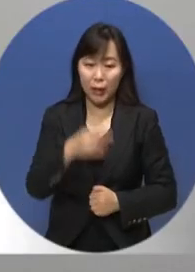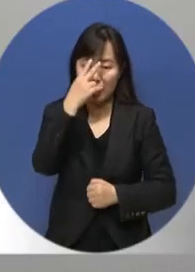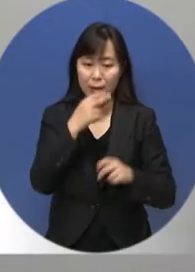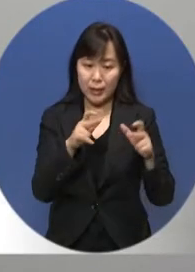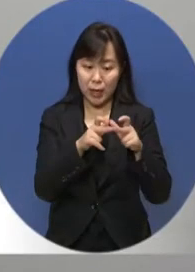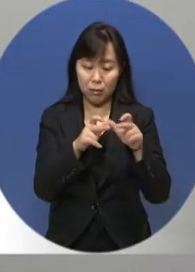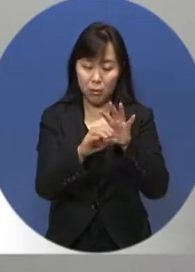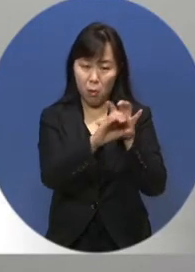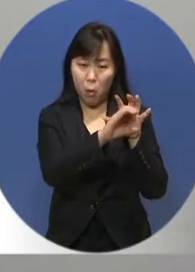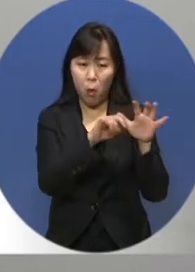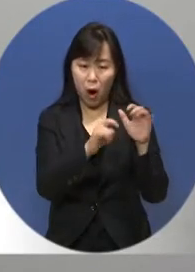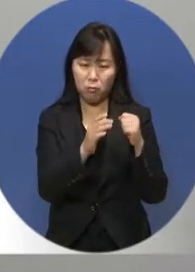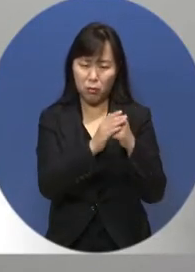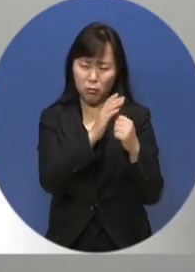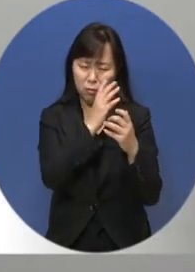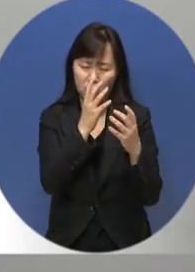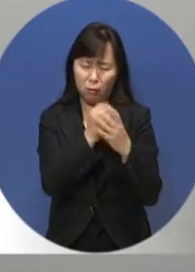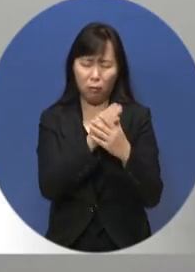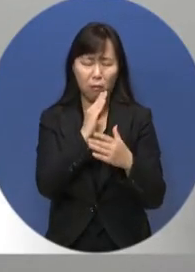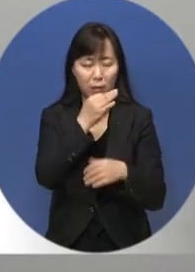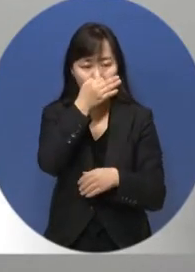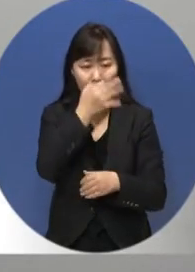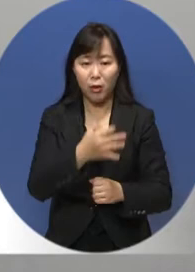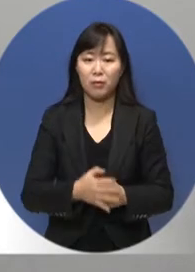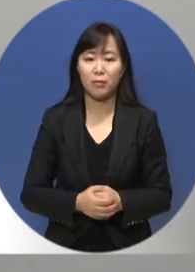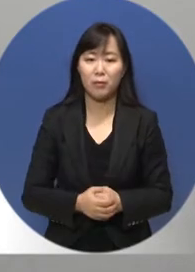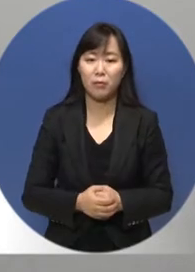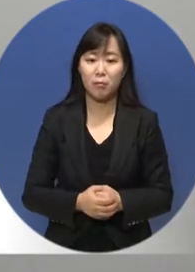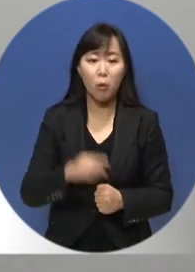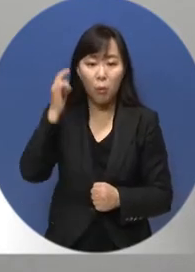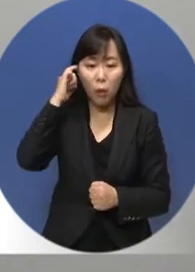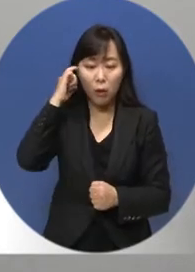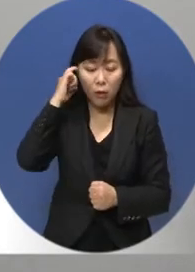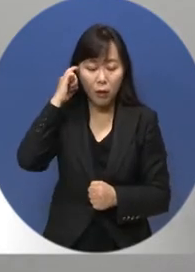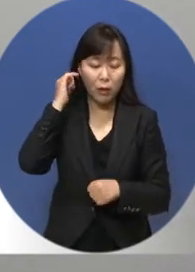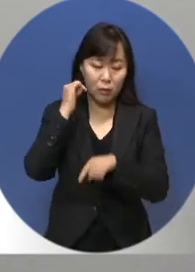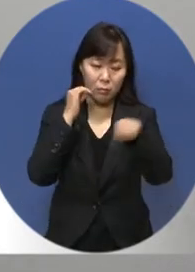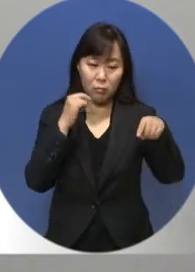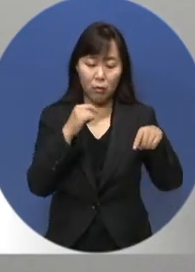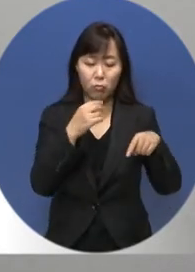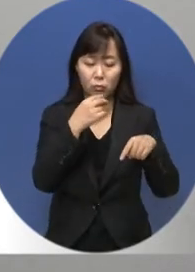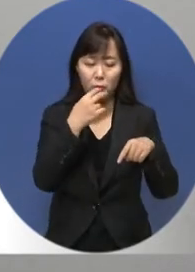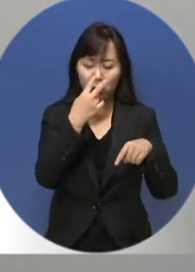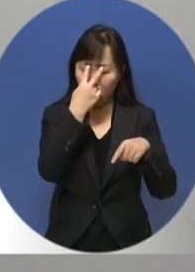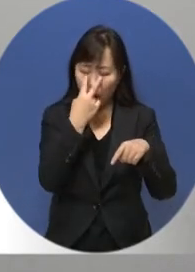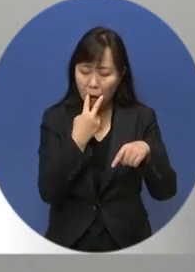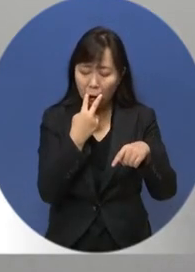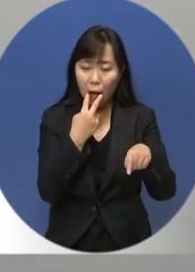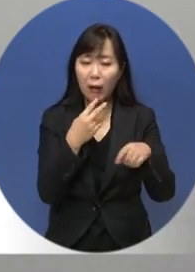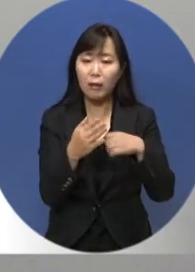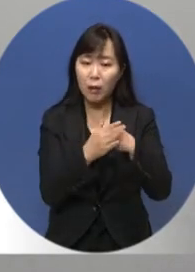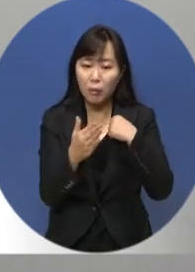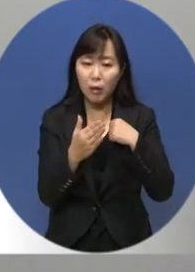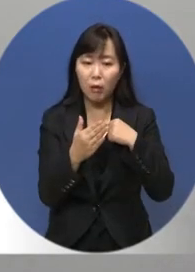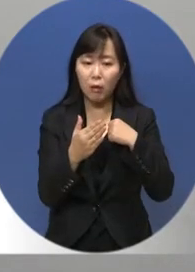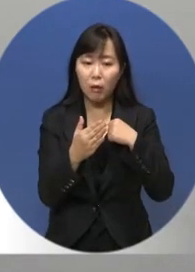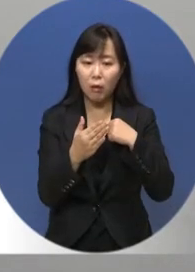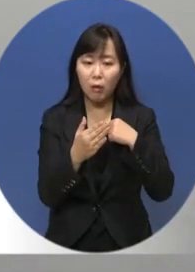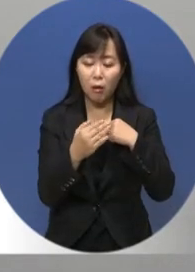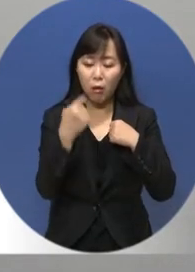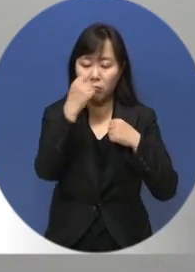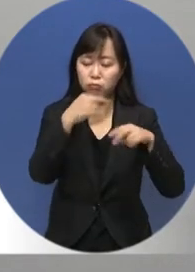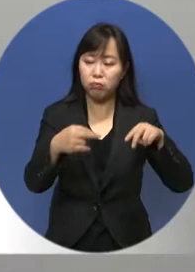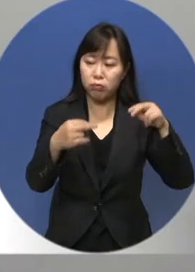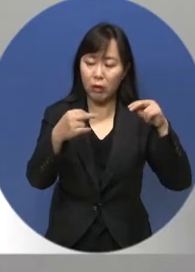시각장애인들은 코로나19로 지금 완전히 너무 힘든 상황입니다. 왜냐하면 이분들은 눈이 안 보이시기 때문에 언택트,